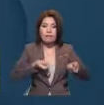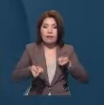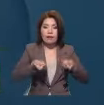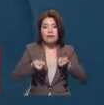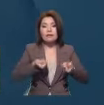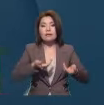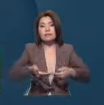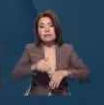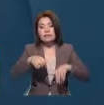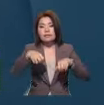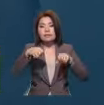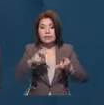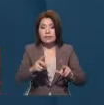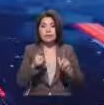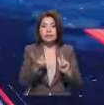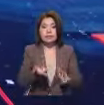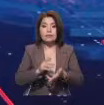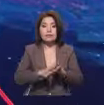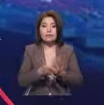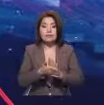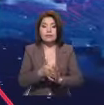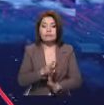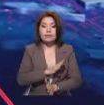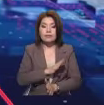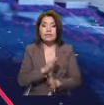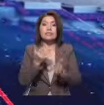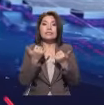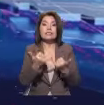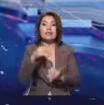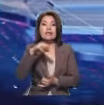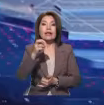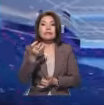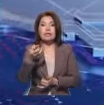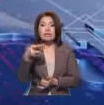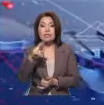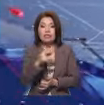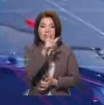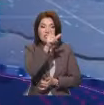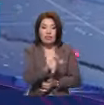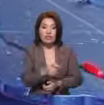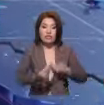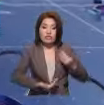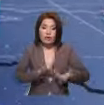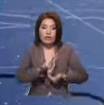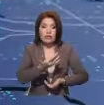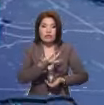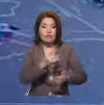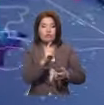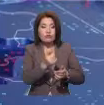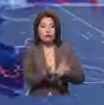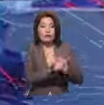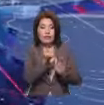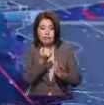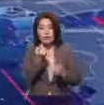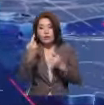кеңесі арнайы пәтуа да шығарды. Трансплантация жасау, яғни бір адамның кейбір ағзаларын екінші бір адамға ауыстырып, қондыру рұқсат